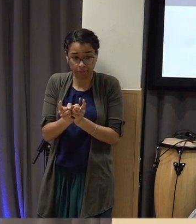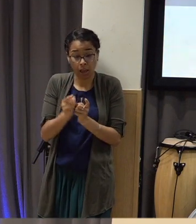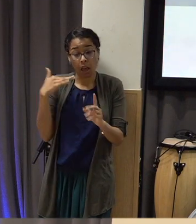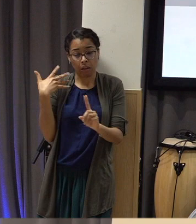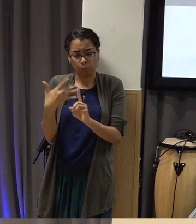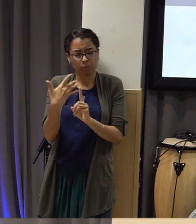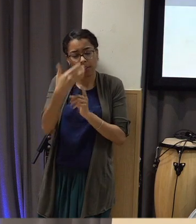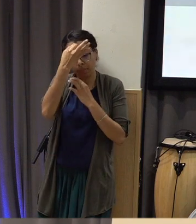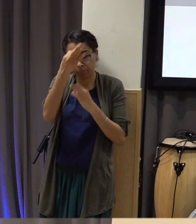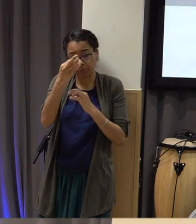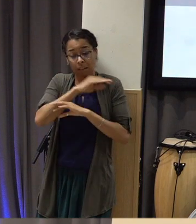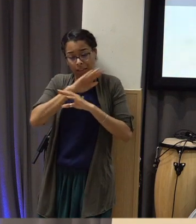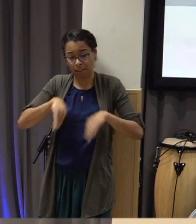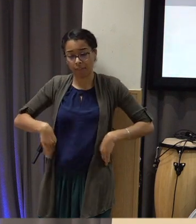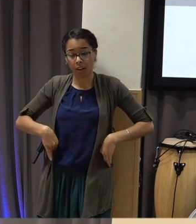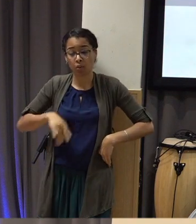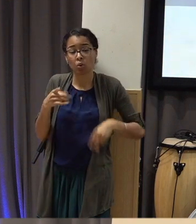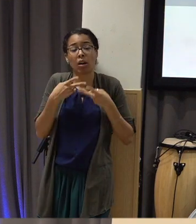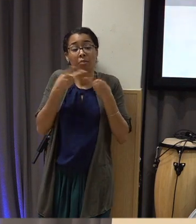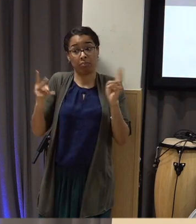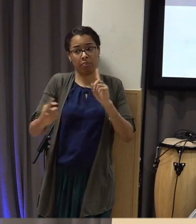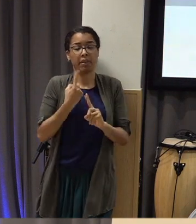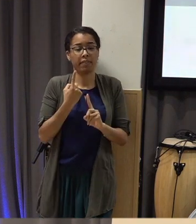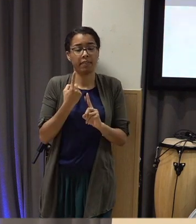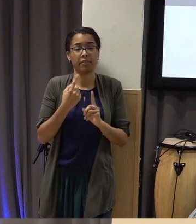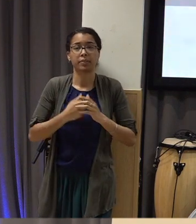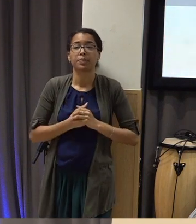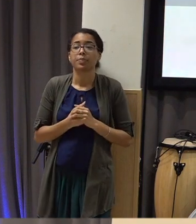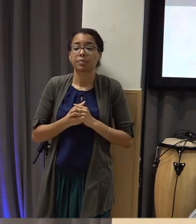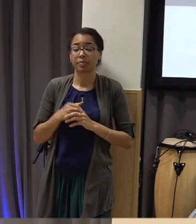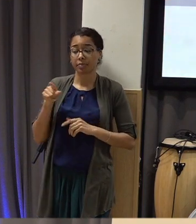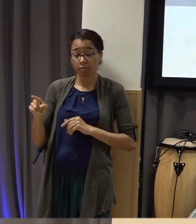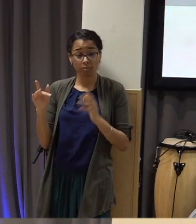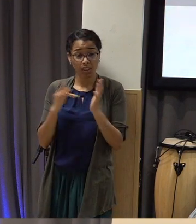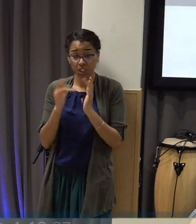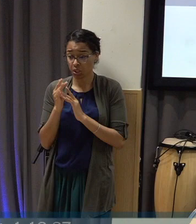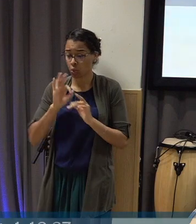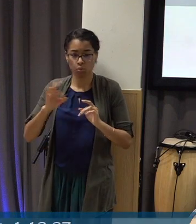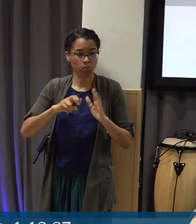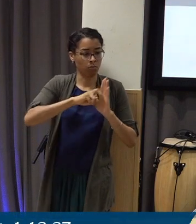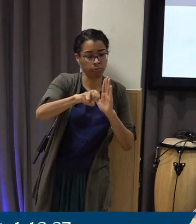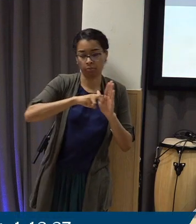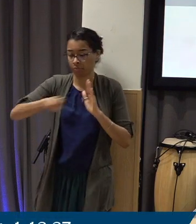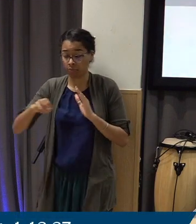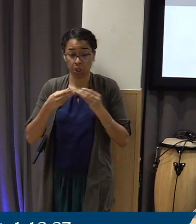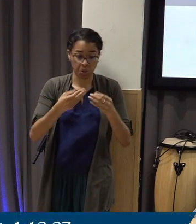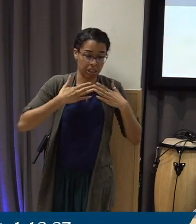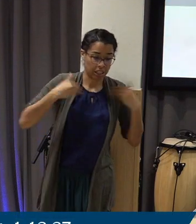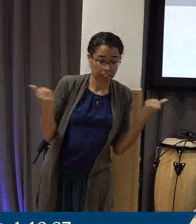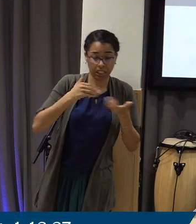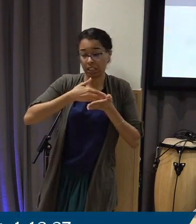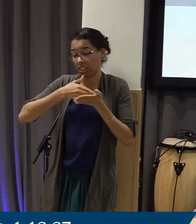précis qui se termine toujours en déclaration importante. Et Jésus est constamment en mouvement. Jésus guérit, Jésus chasse les